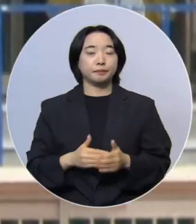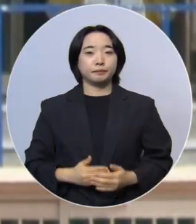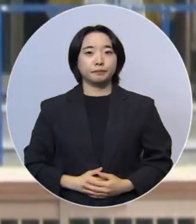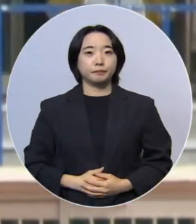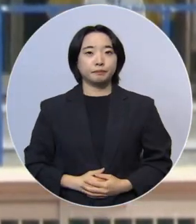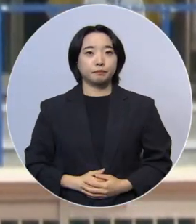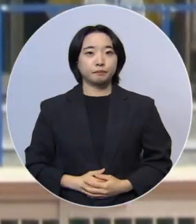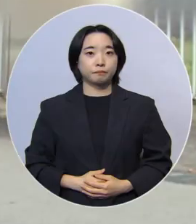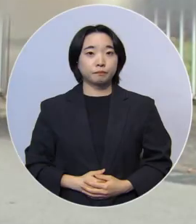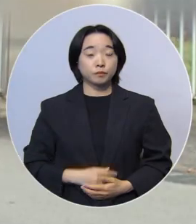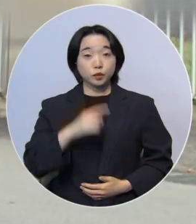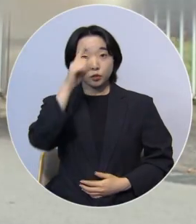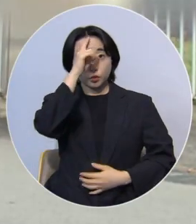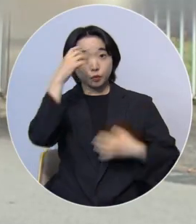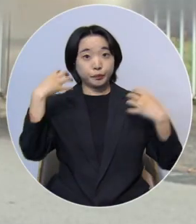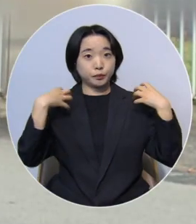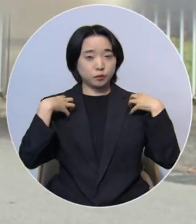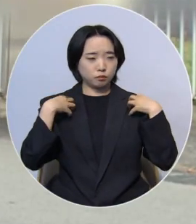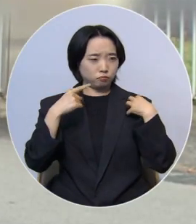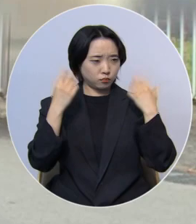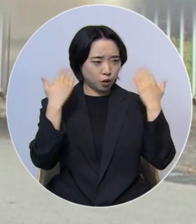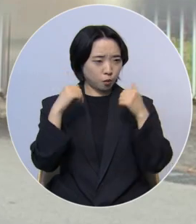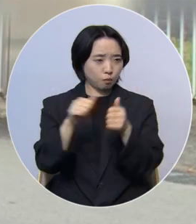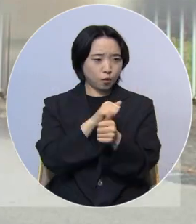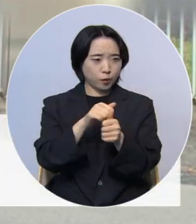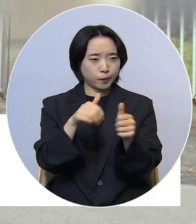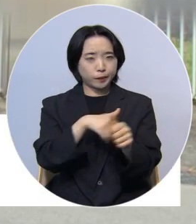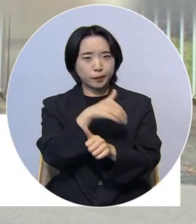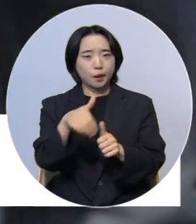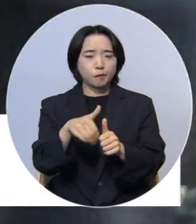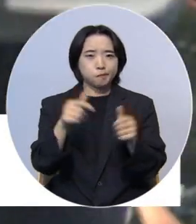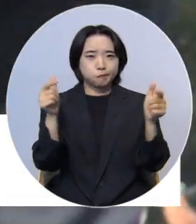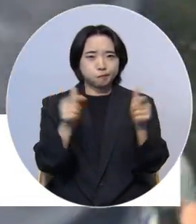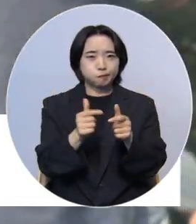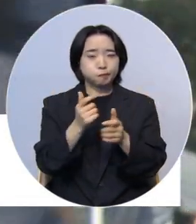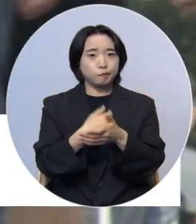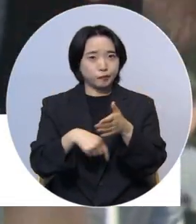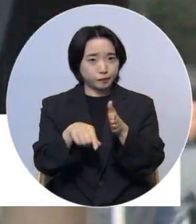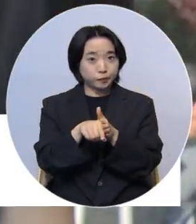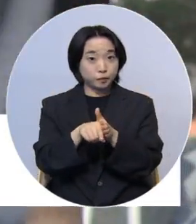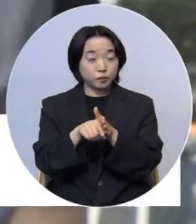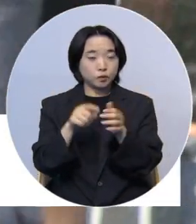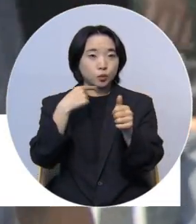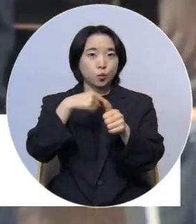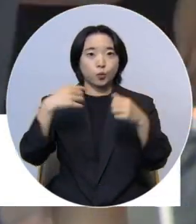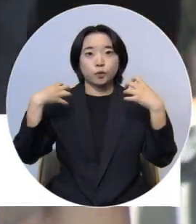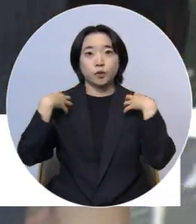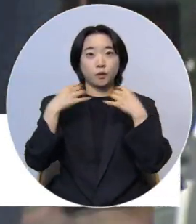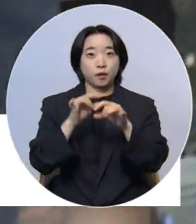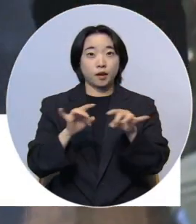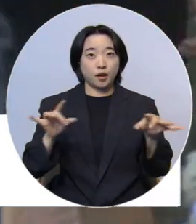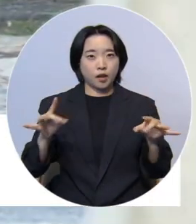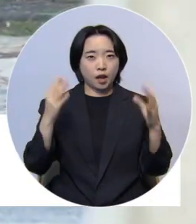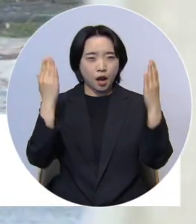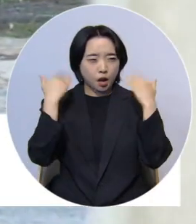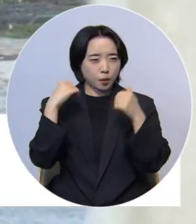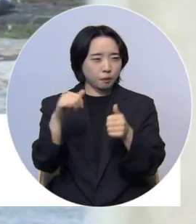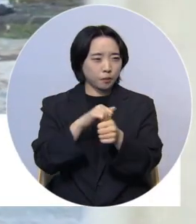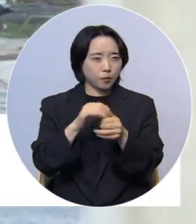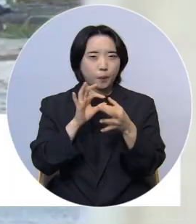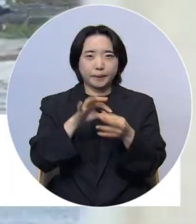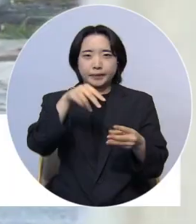정부는 학교 현장의 대응력을 높이기 위해 올해 1학기부터 전국 교육 지원청에 학교 폭력 제로 센터를 설치하고